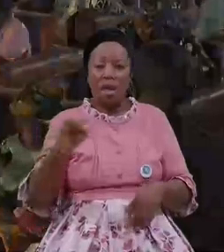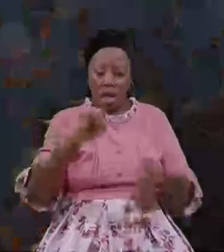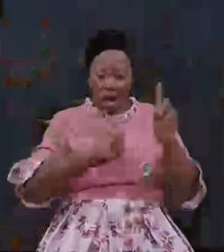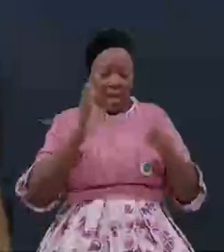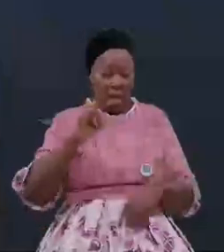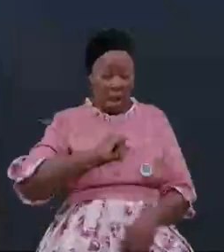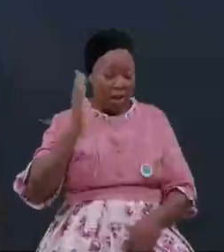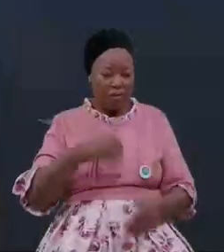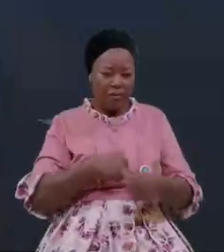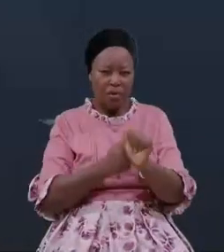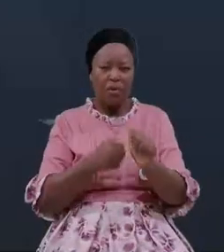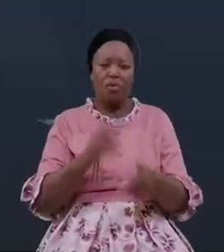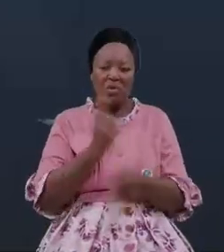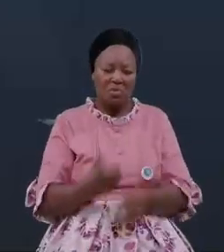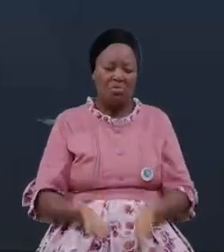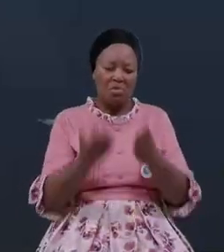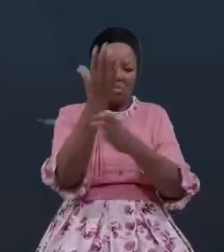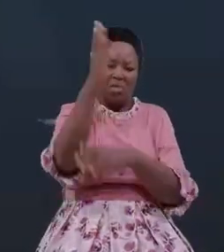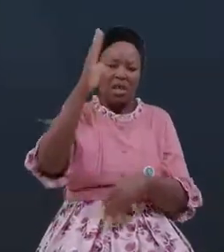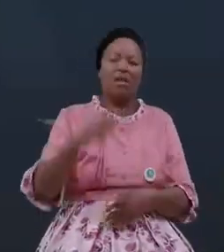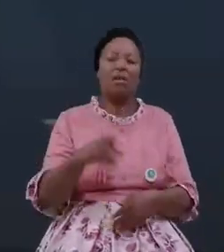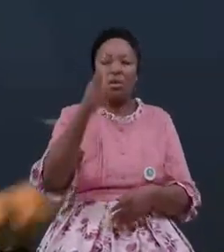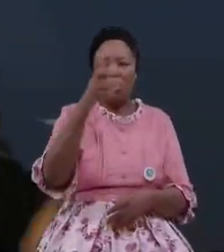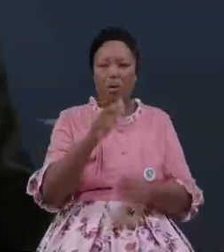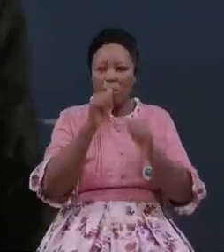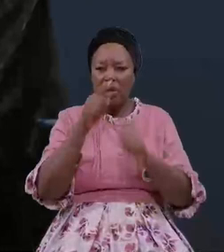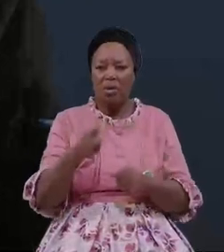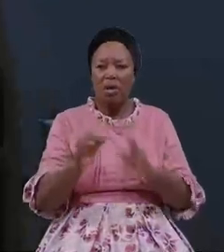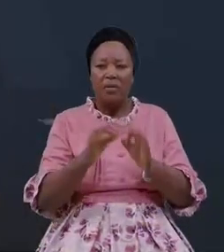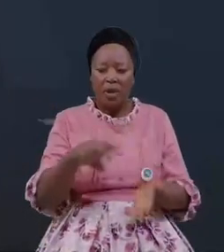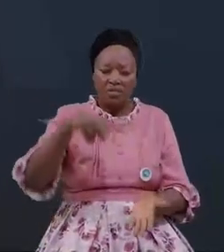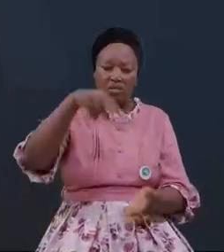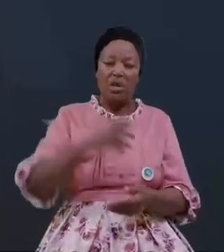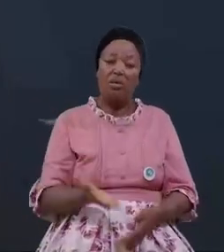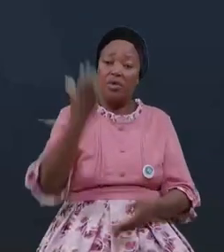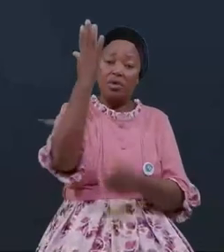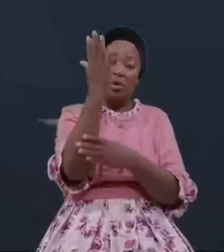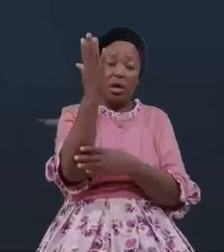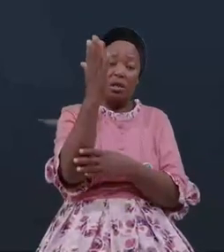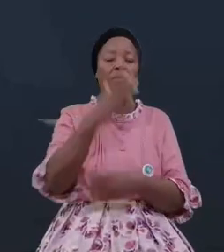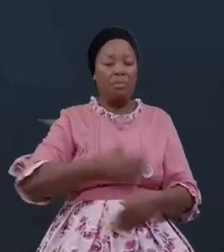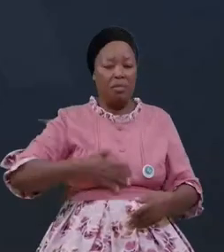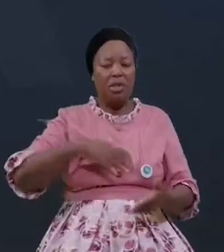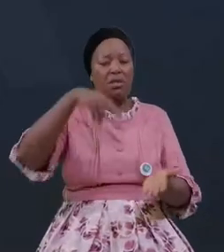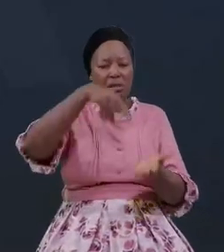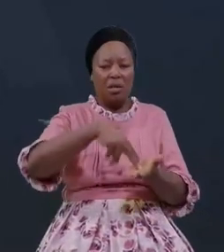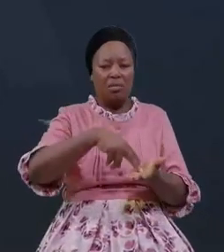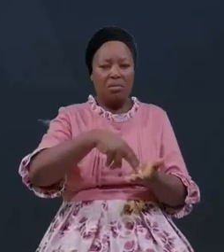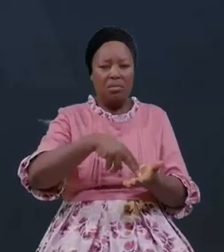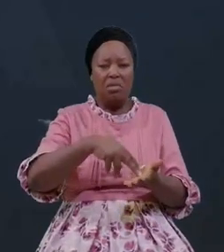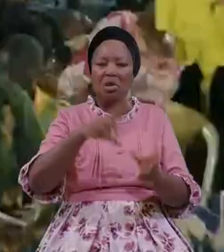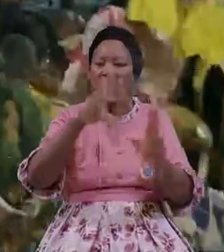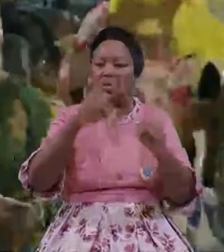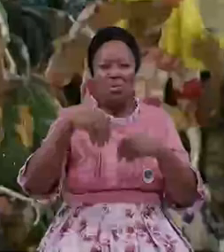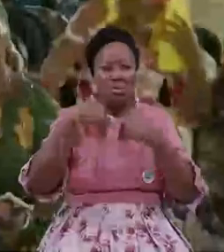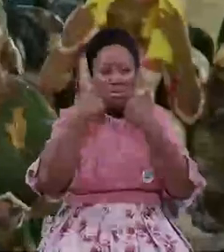radio le m que die vous bénisse là-bas si vous levez la main prire vous tenir debout pas de honte